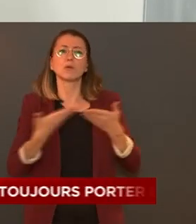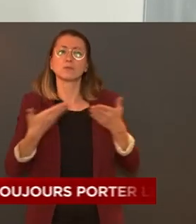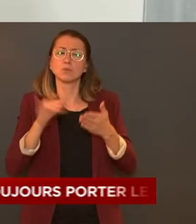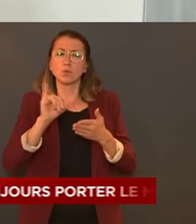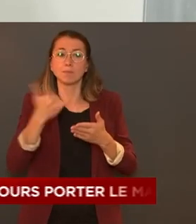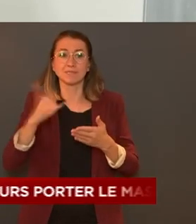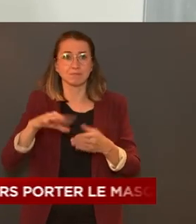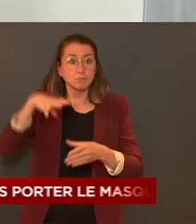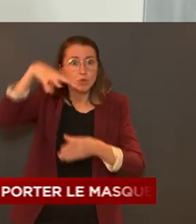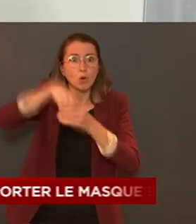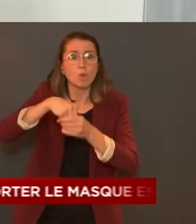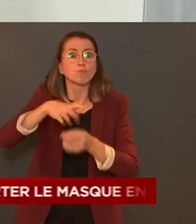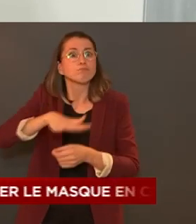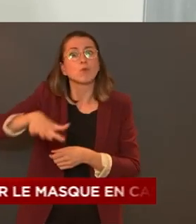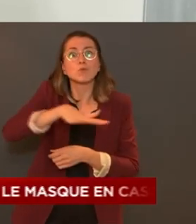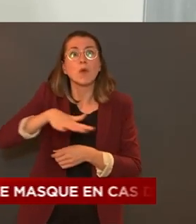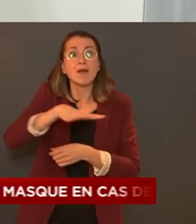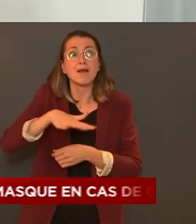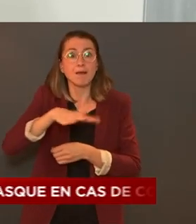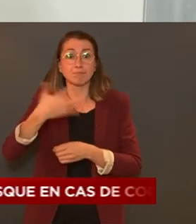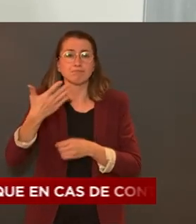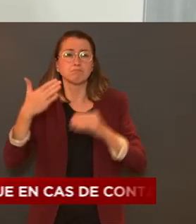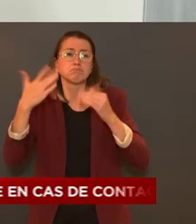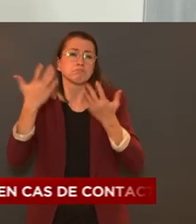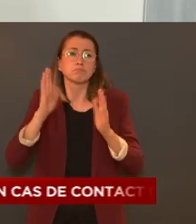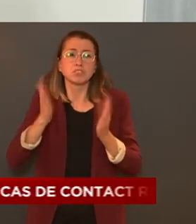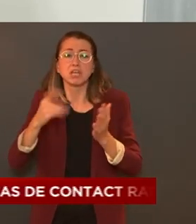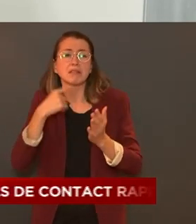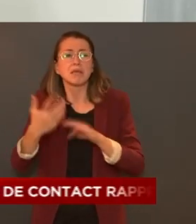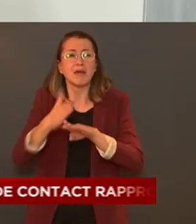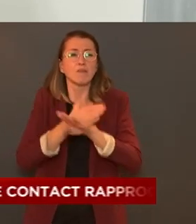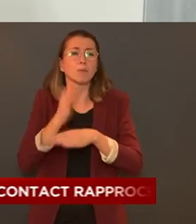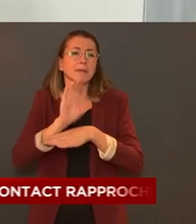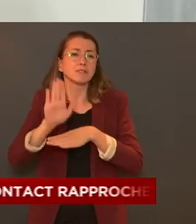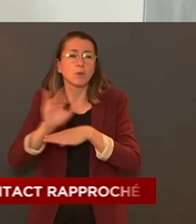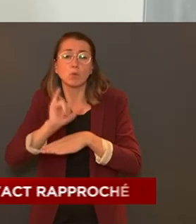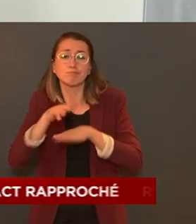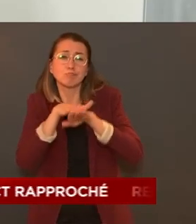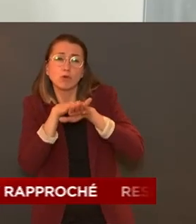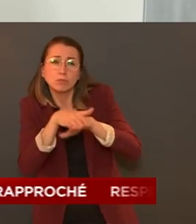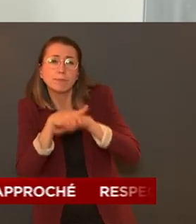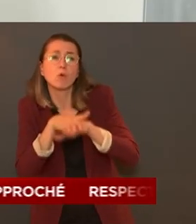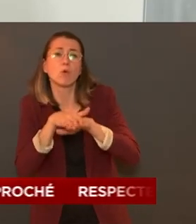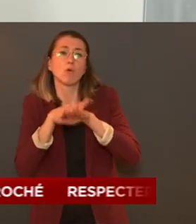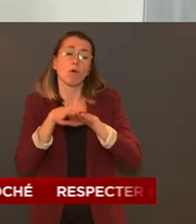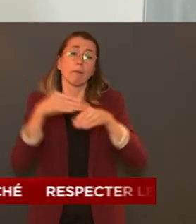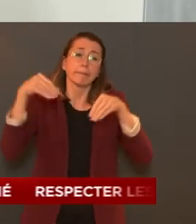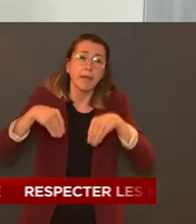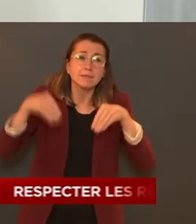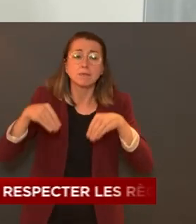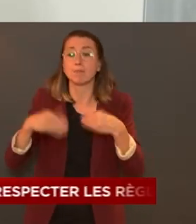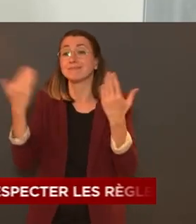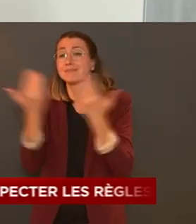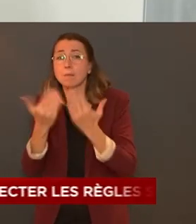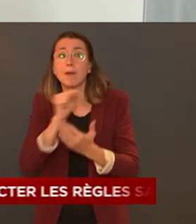bien déterminés qu'on a déjà listés plusieurs fois, comme par exemple les transports en commun, les magasins ou les cinémas, et